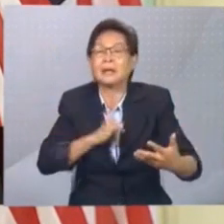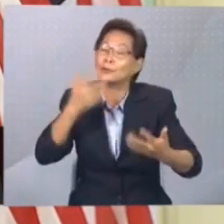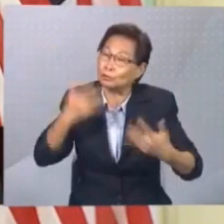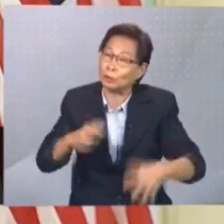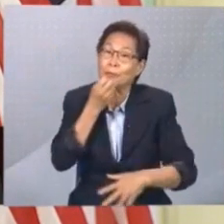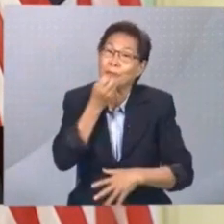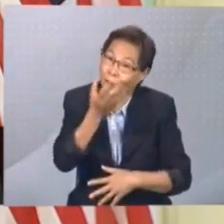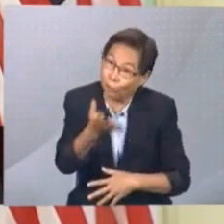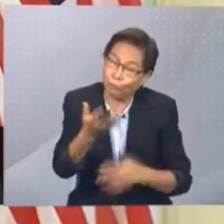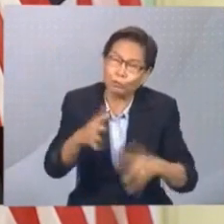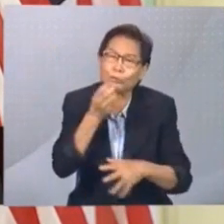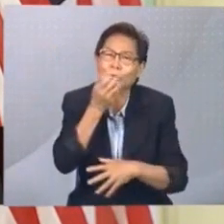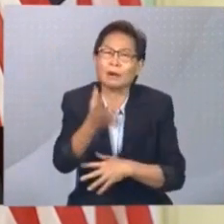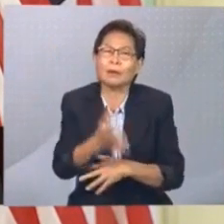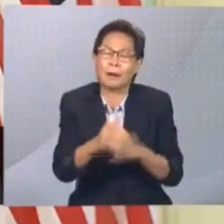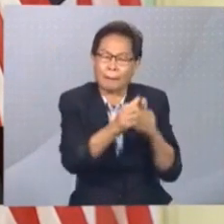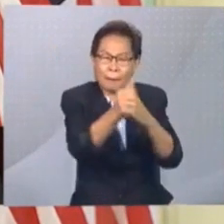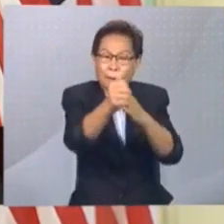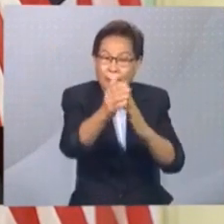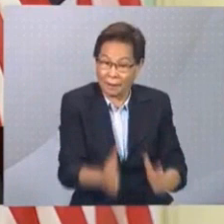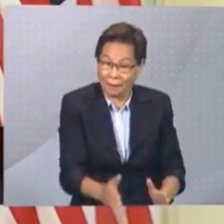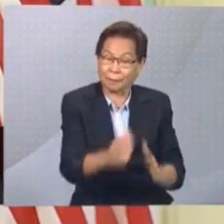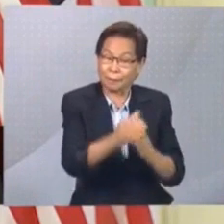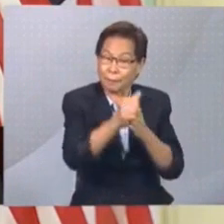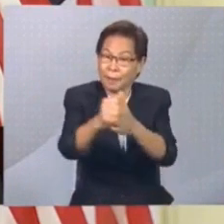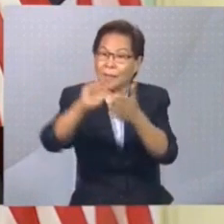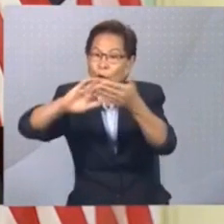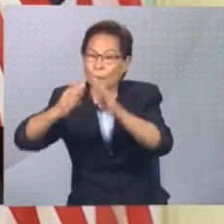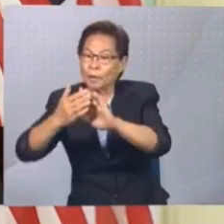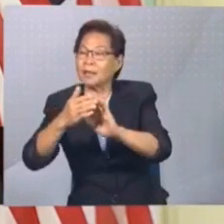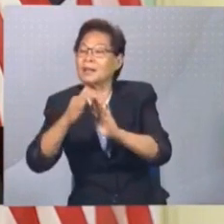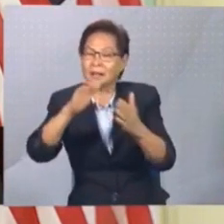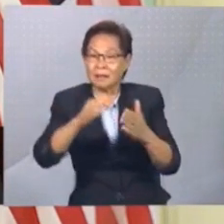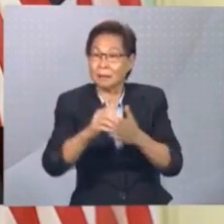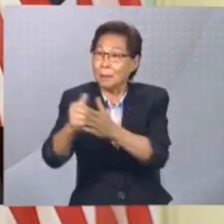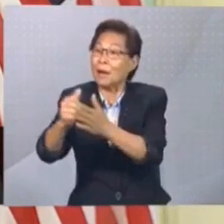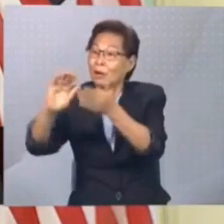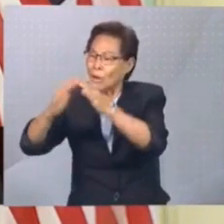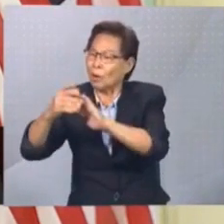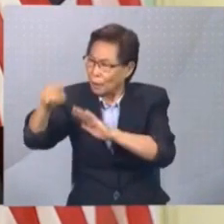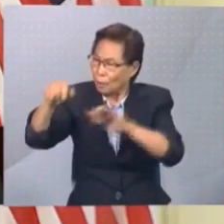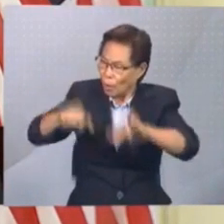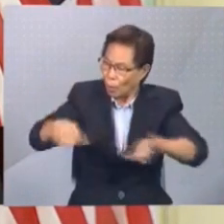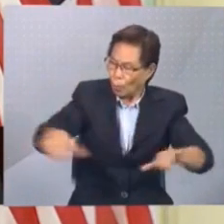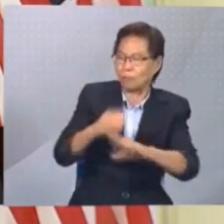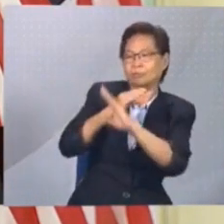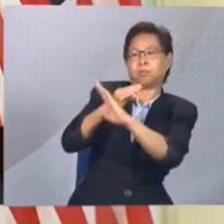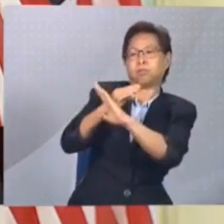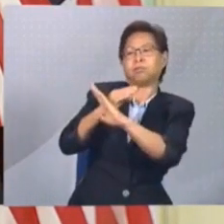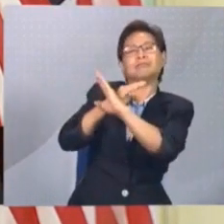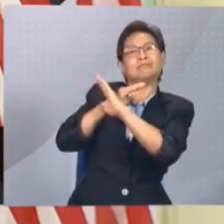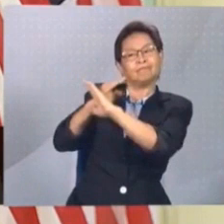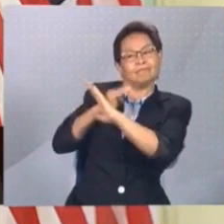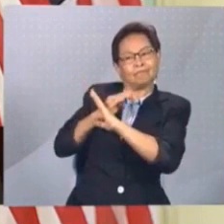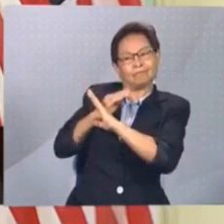beritahu dulu bahawa kepimpinan komuniti itu sendiri boleh bertindak untuk melindungi kawasan masing-masing.